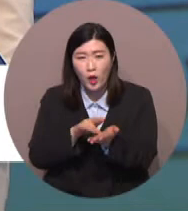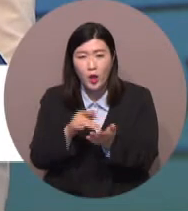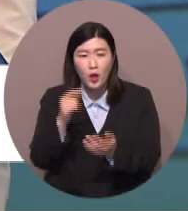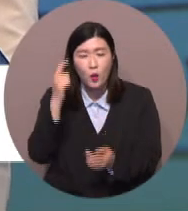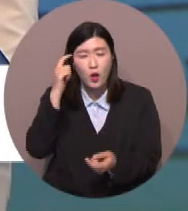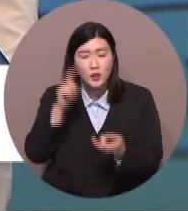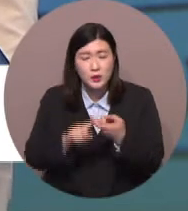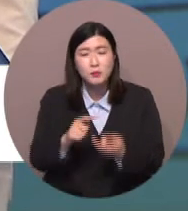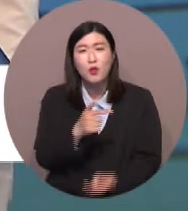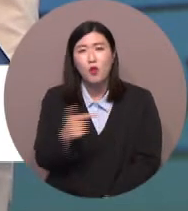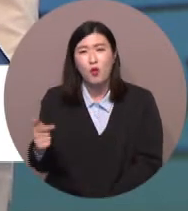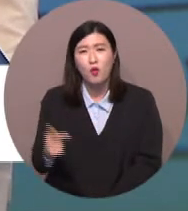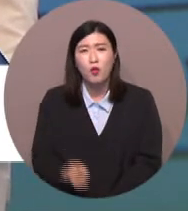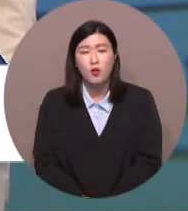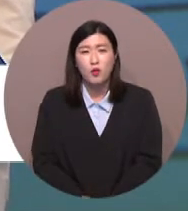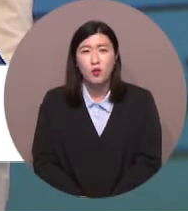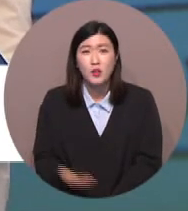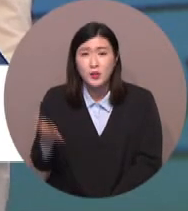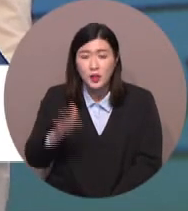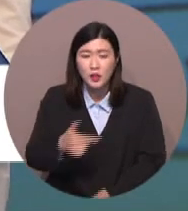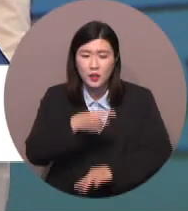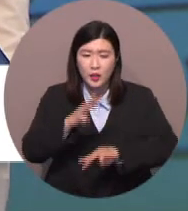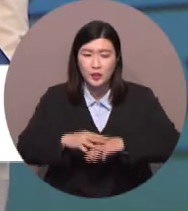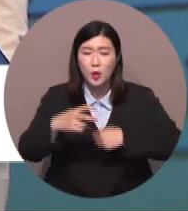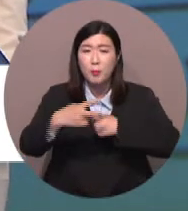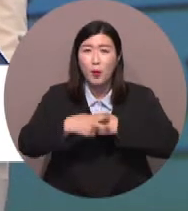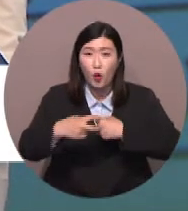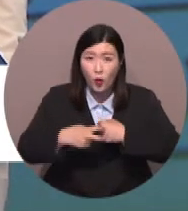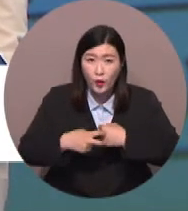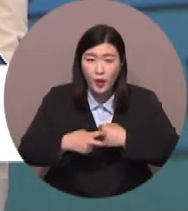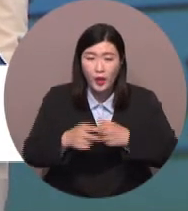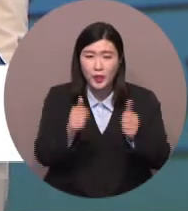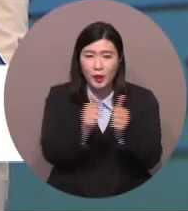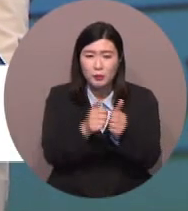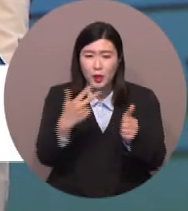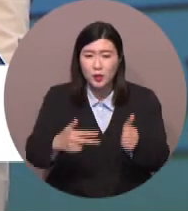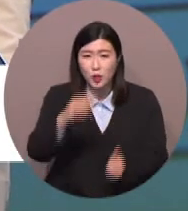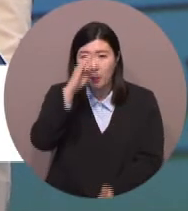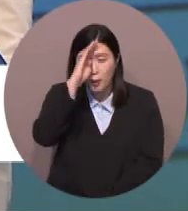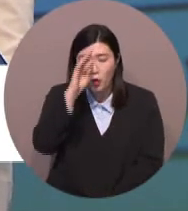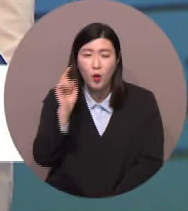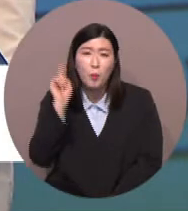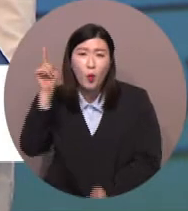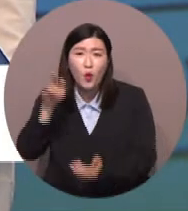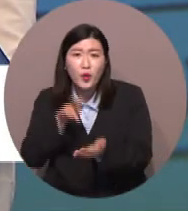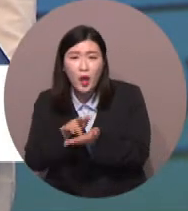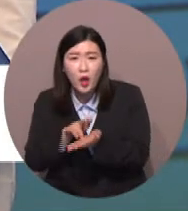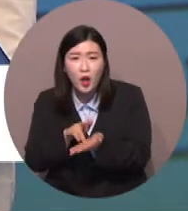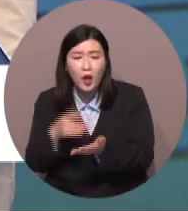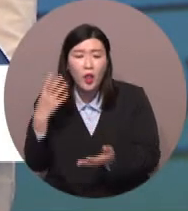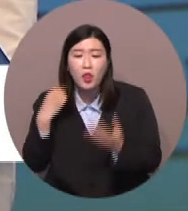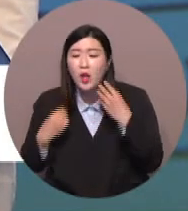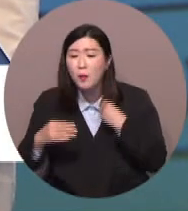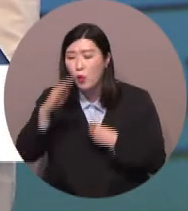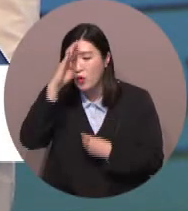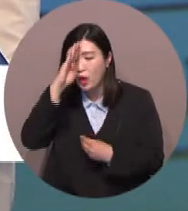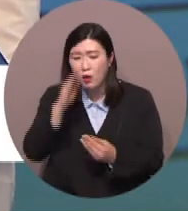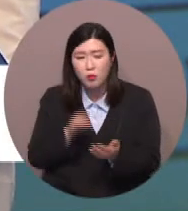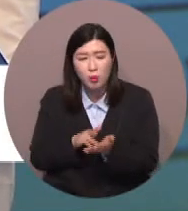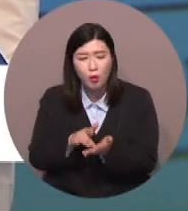큰데요. 그런데 대전의 한 의원이 전립선 비대증이나 고혈압 환자에게 쓰는 약을 탈모약으로